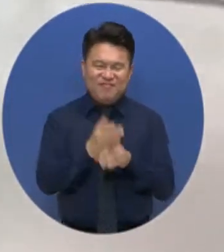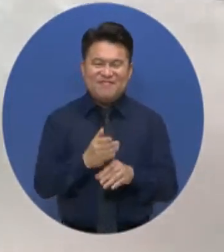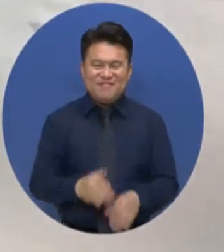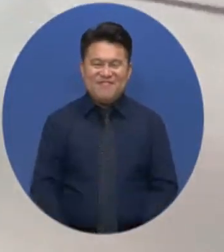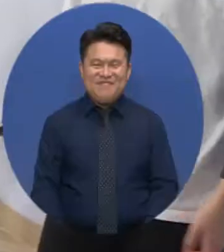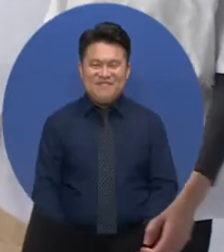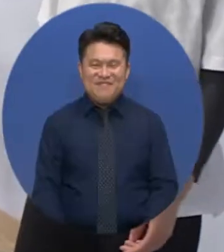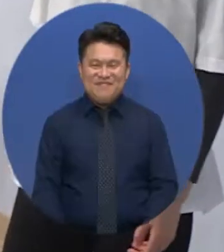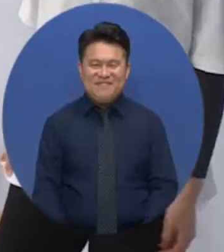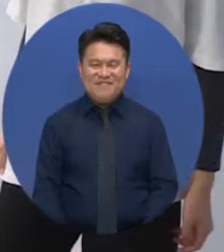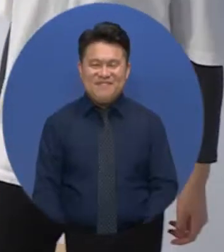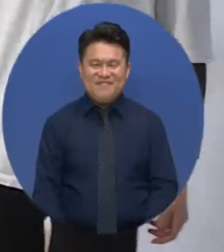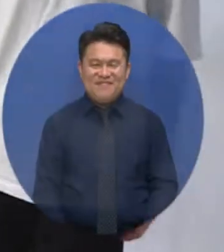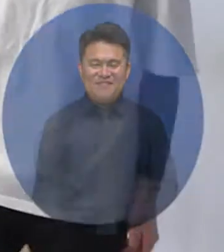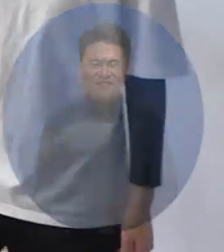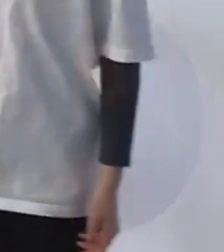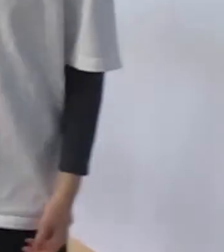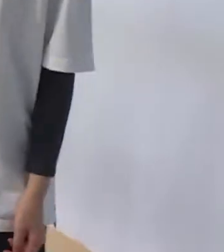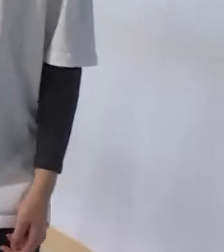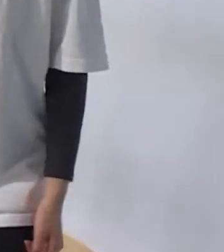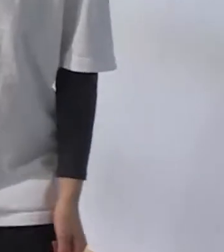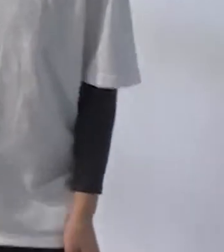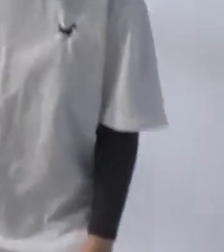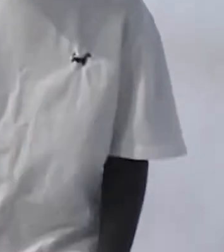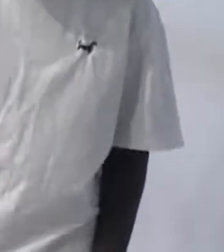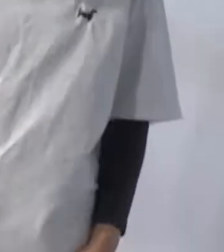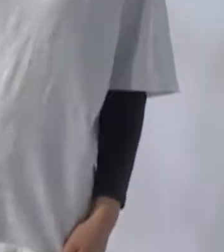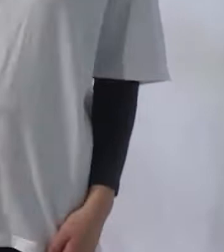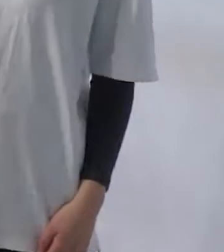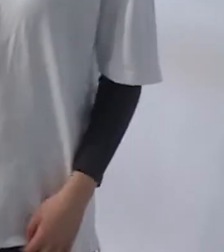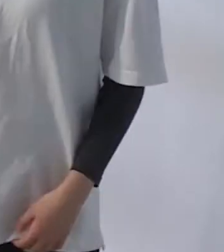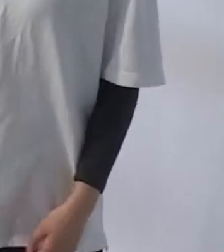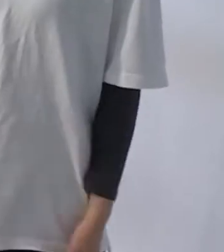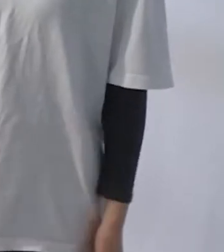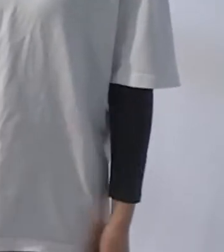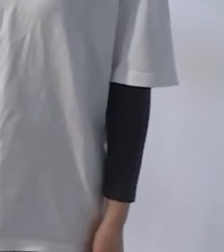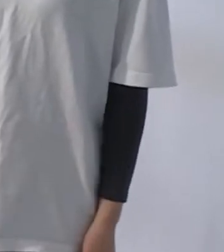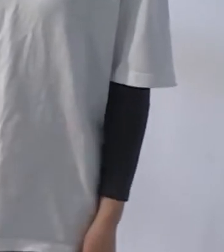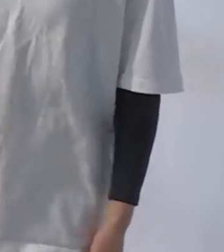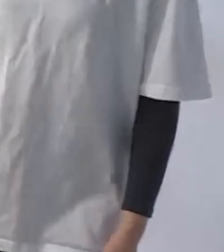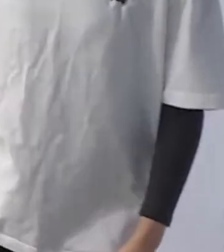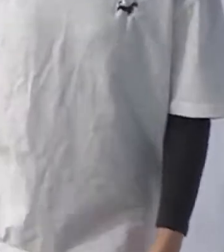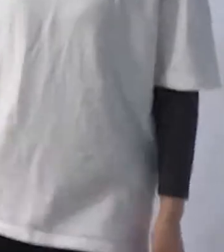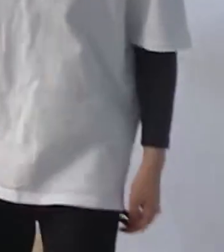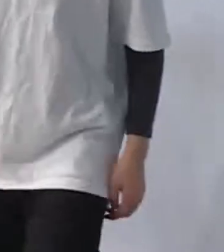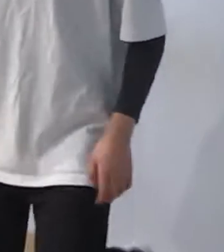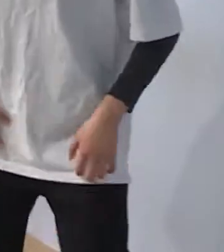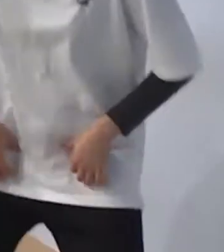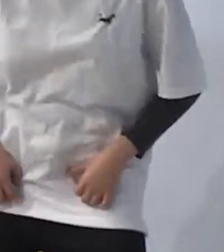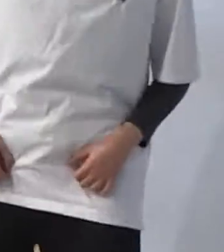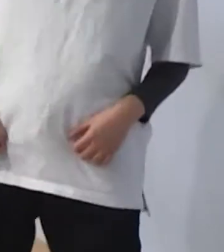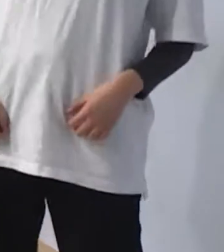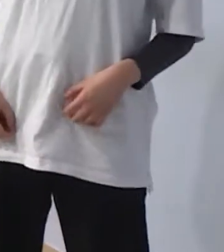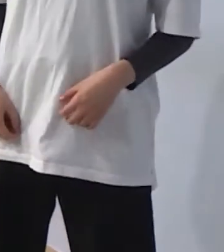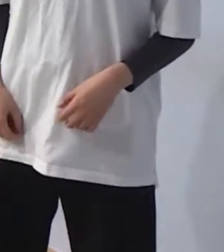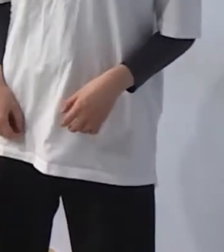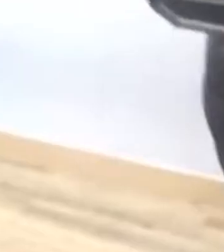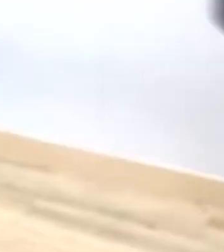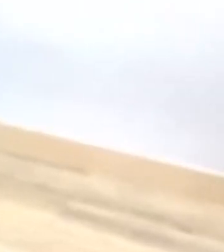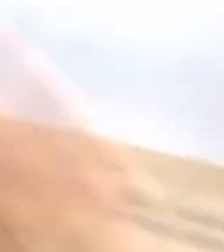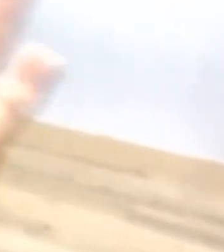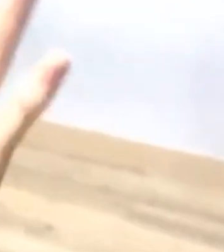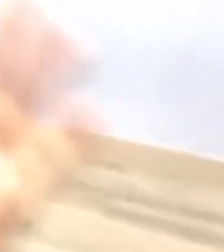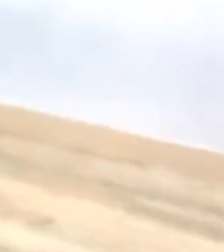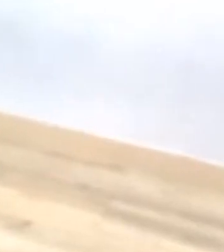있어요. 왼발 가면서 웨이브 왔지? 다시 오른발 뒤로 가면서 왼발 가면서 웨이브